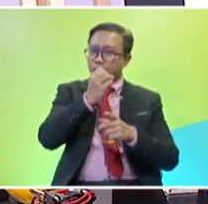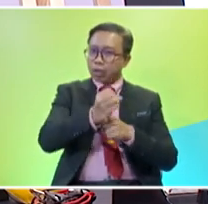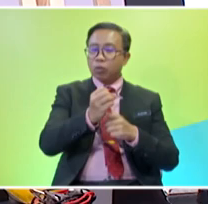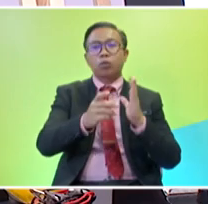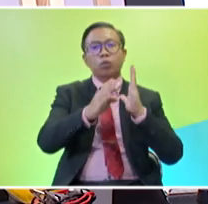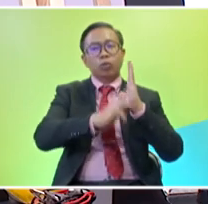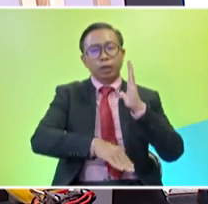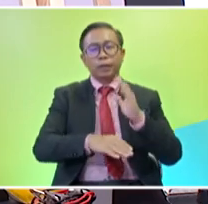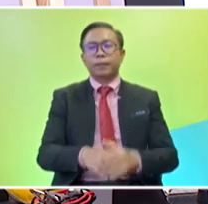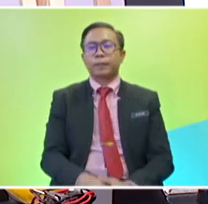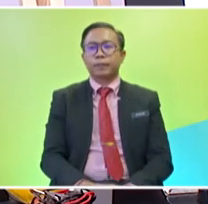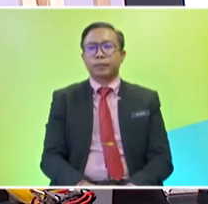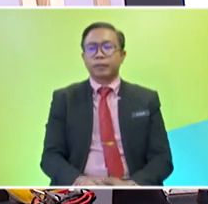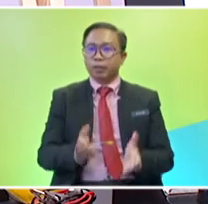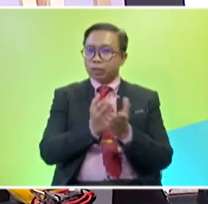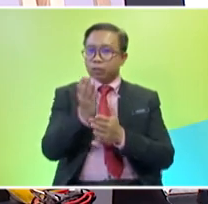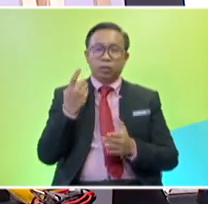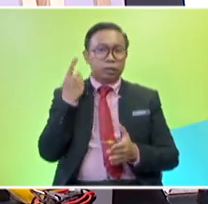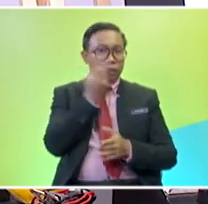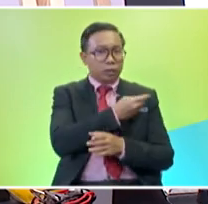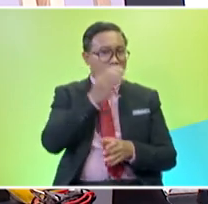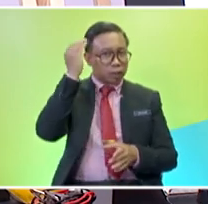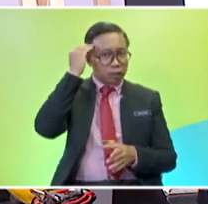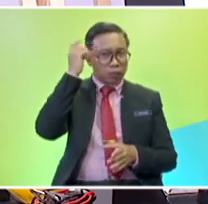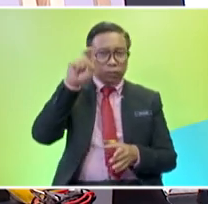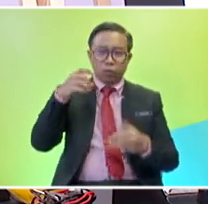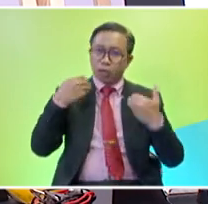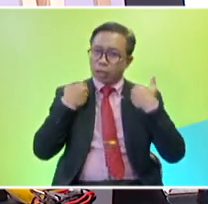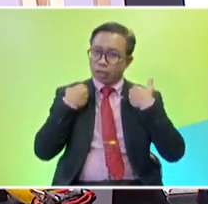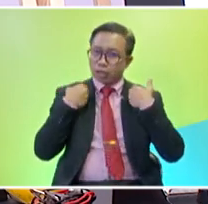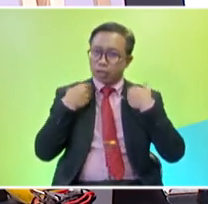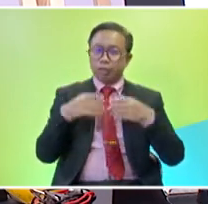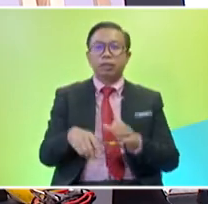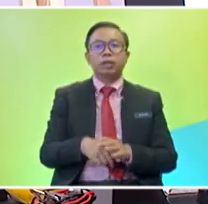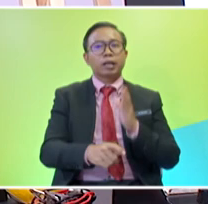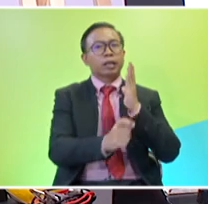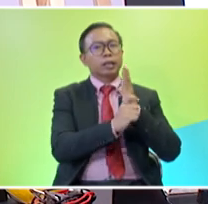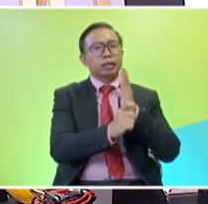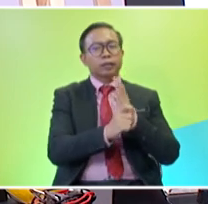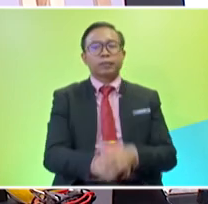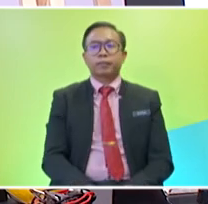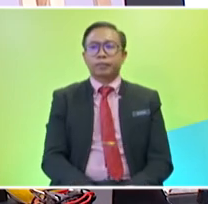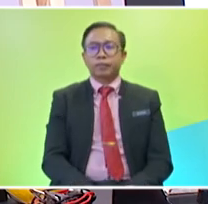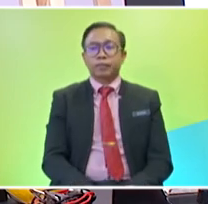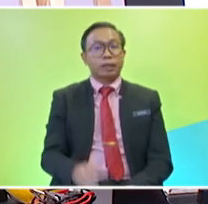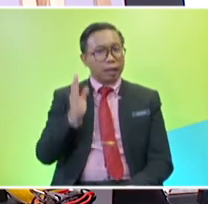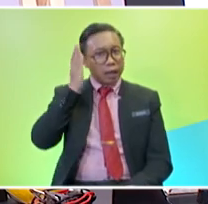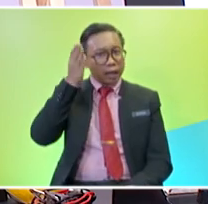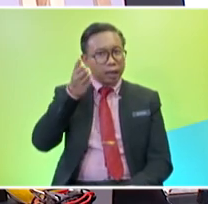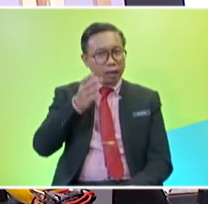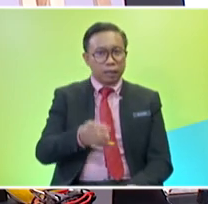yang lebih secara terus kita tahu belum berada pada Terminal negatif yang akan